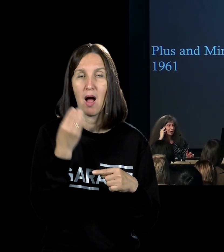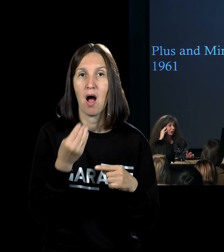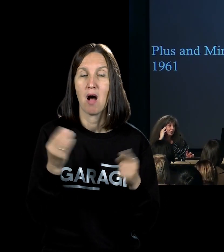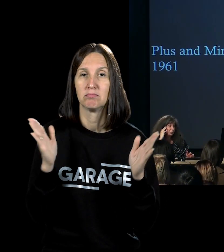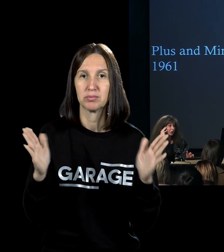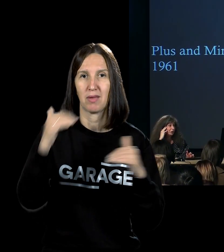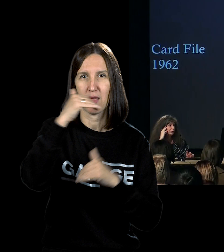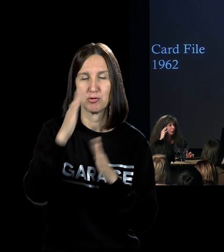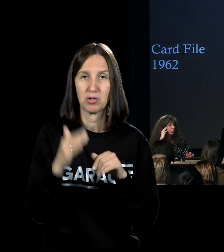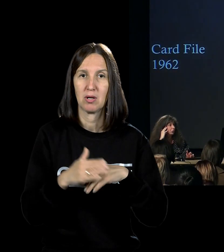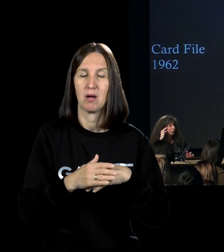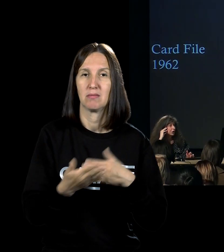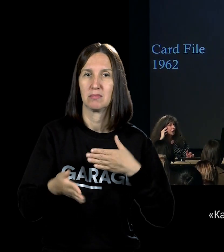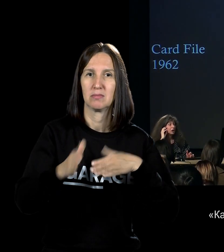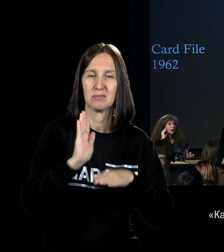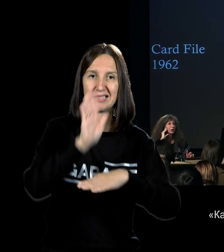закрытым или открытым, да,